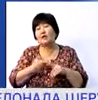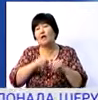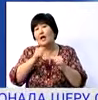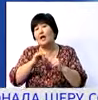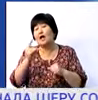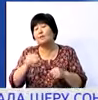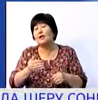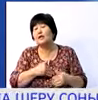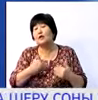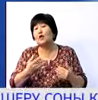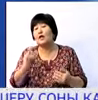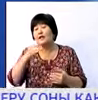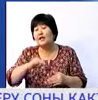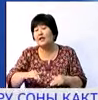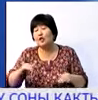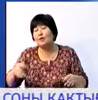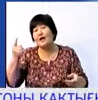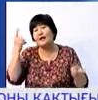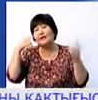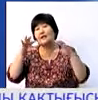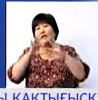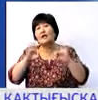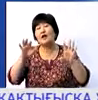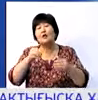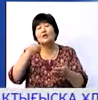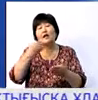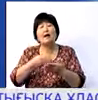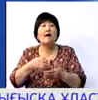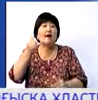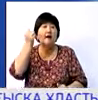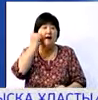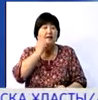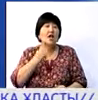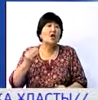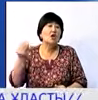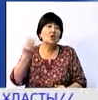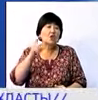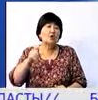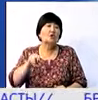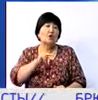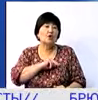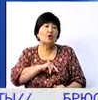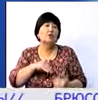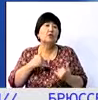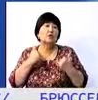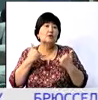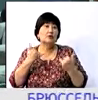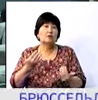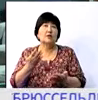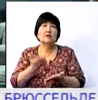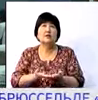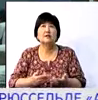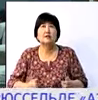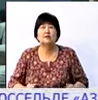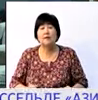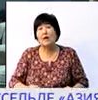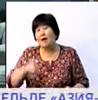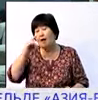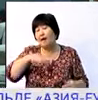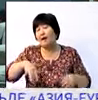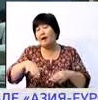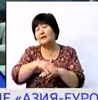баланың тілеуін тілеп, немерелеріне ертегісін айтып отыратын қазыналы қарияларда шиеліктер құрмет төріне отырғызды. Қазақ